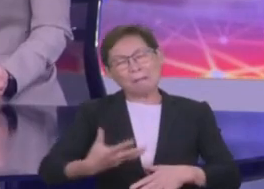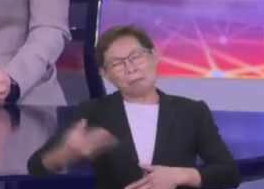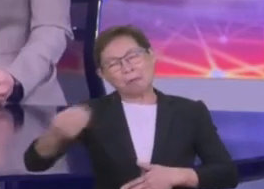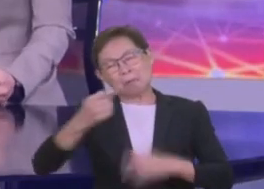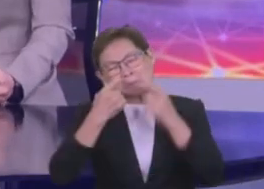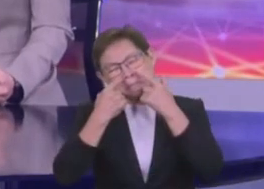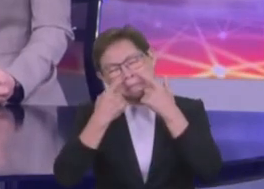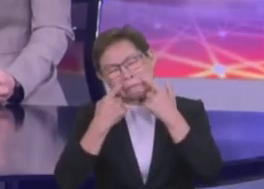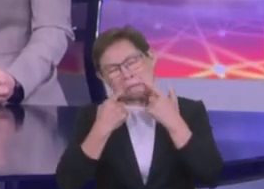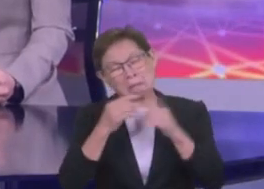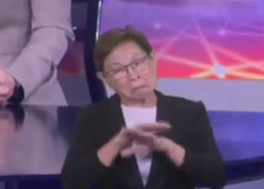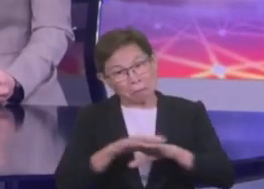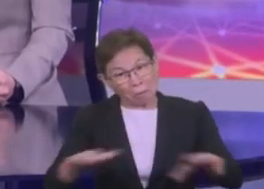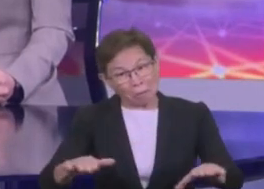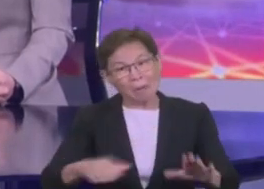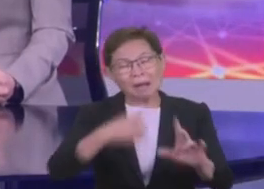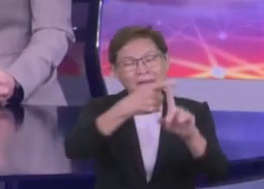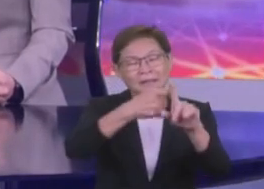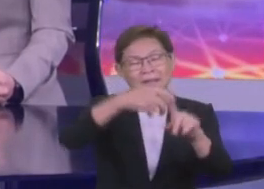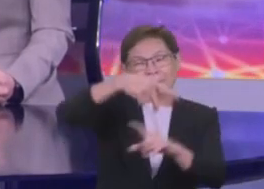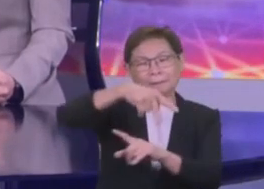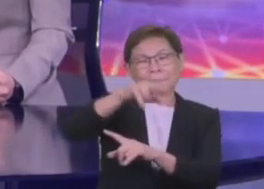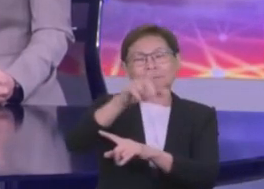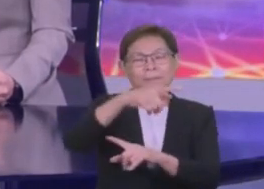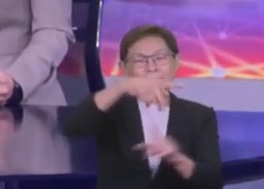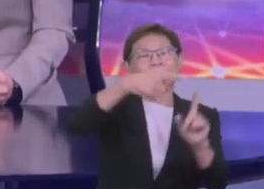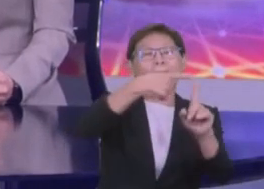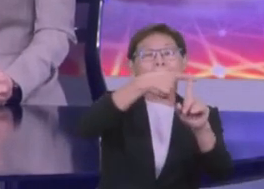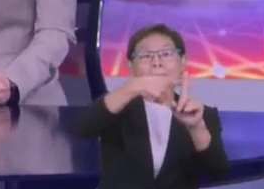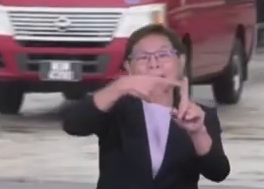memperincikan peringatan daripada PLUS Malaysia Berhad.